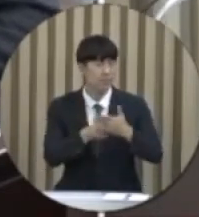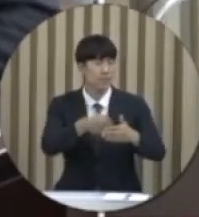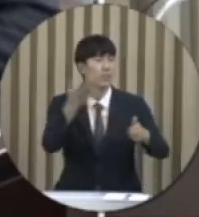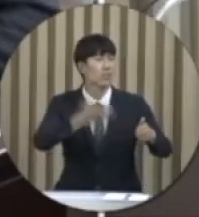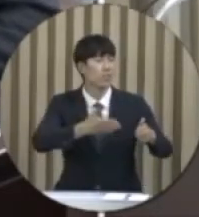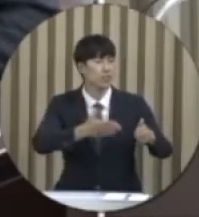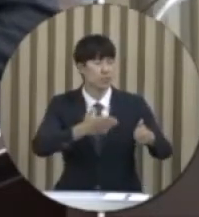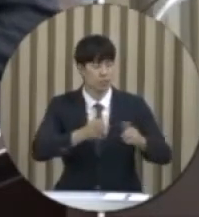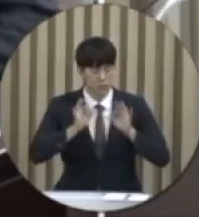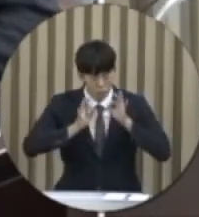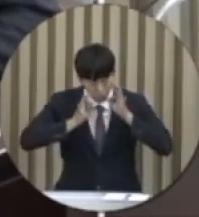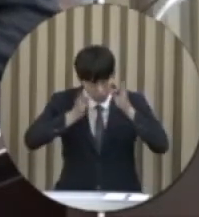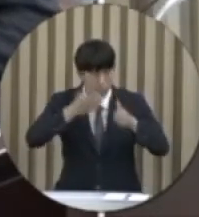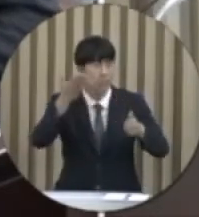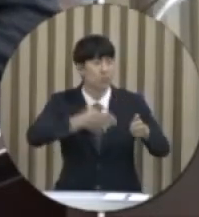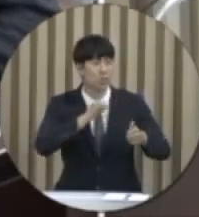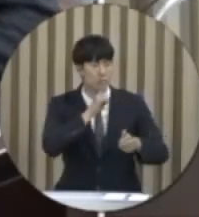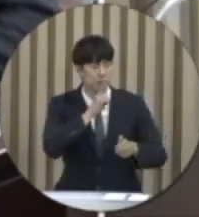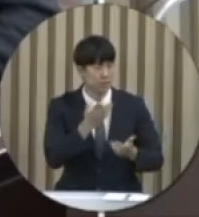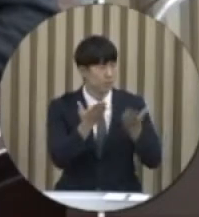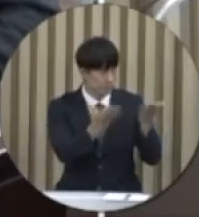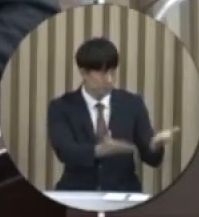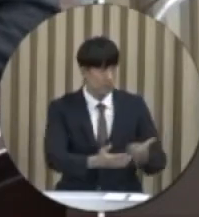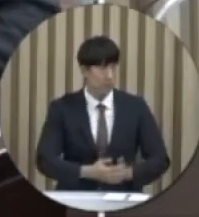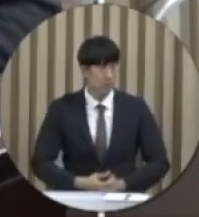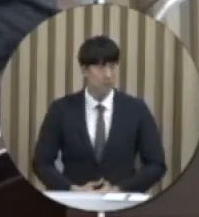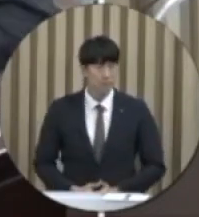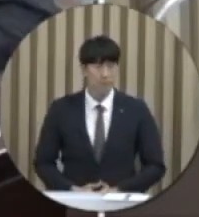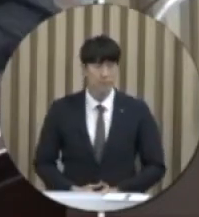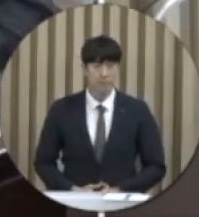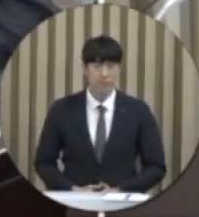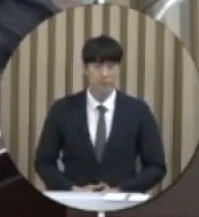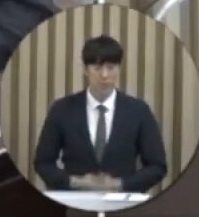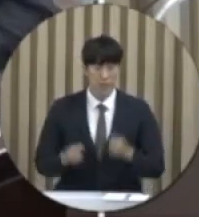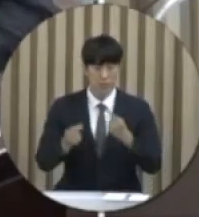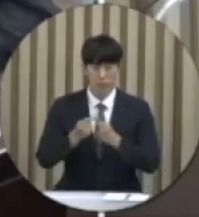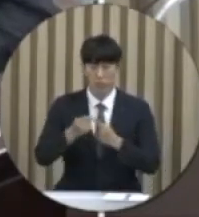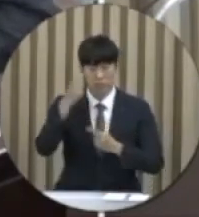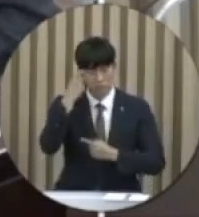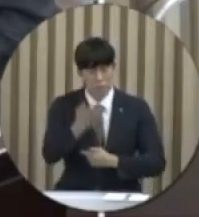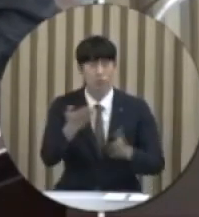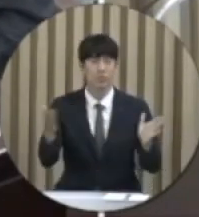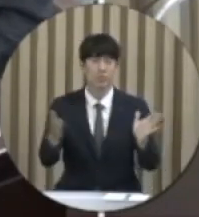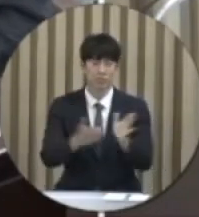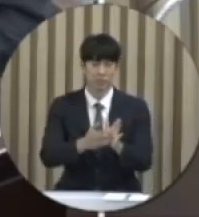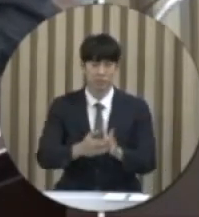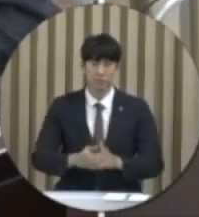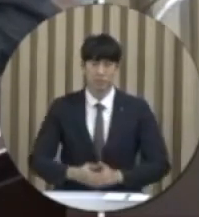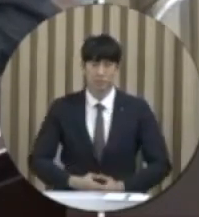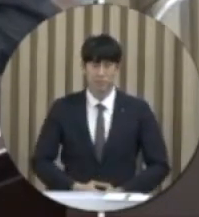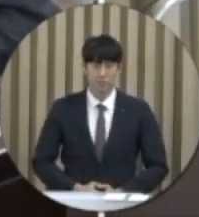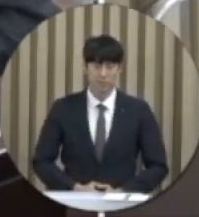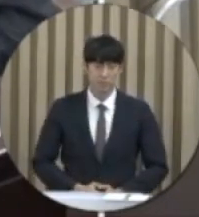다하겠다는 말씀으로 첫 질문은 마무리하도록 하겠습니다.